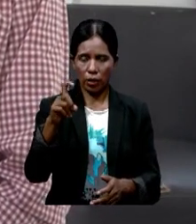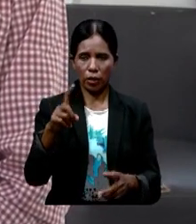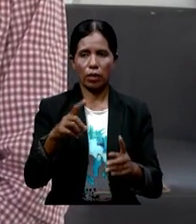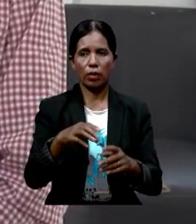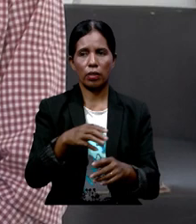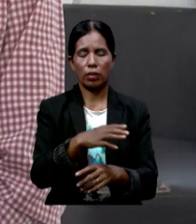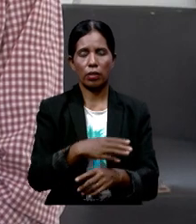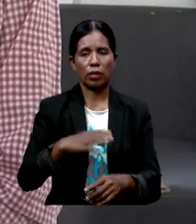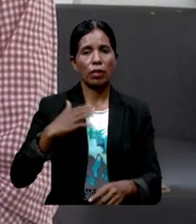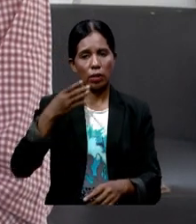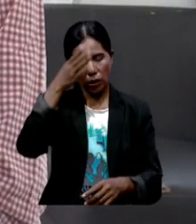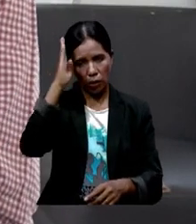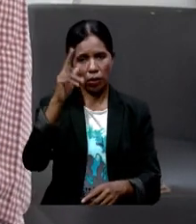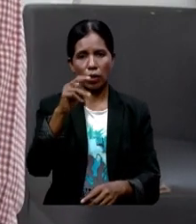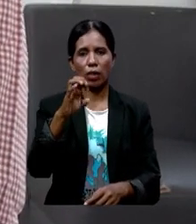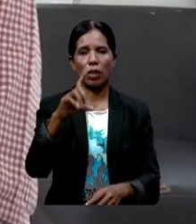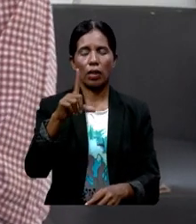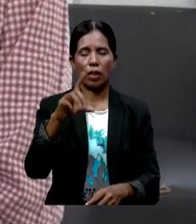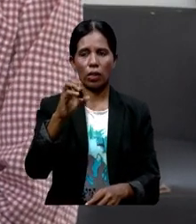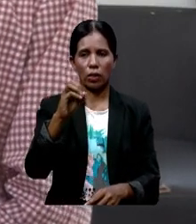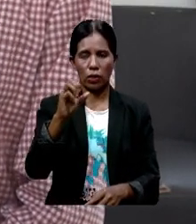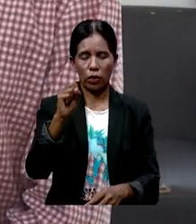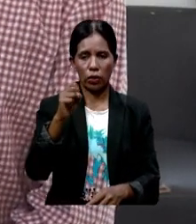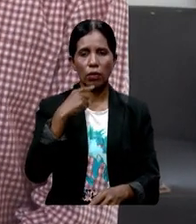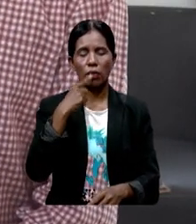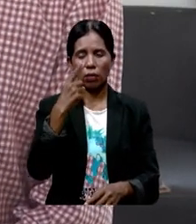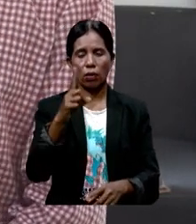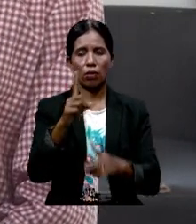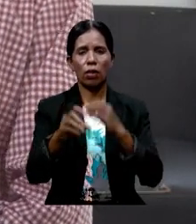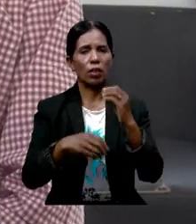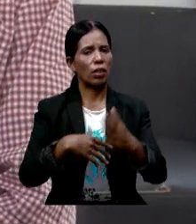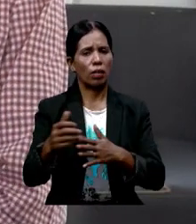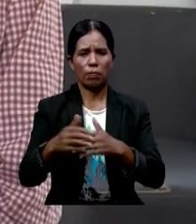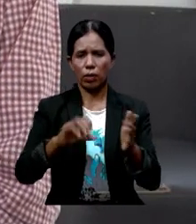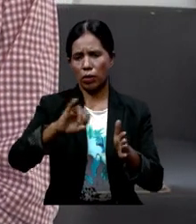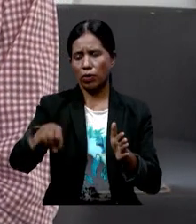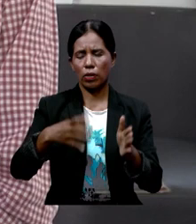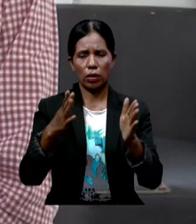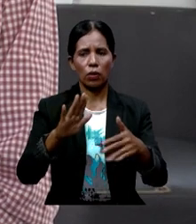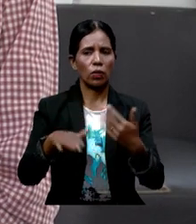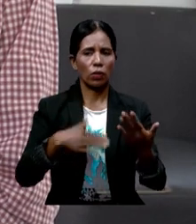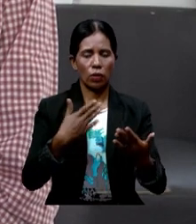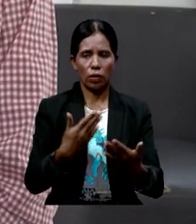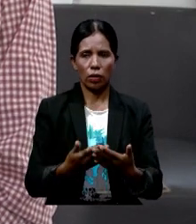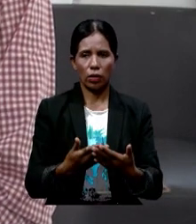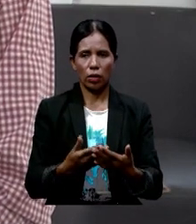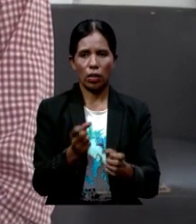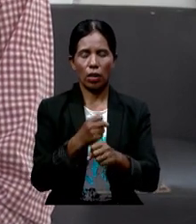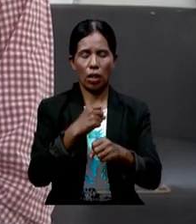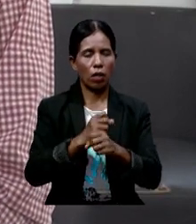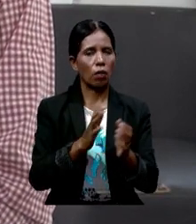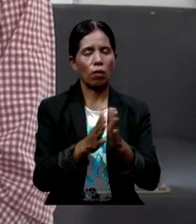Nelson Kuliana katak dalam barak jurnalis sira hototu cobertura halo geral